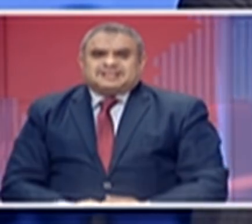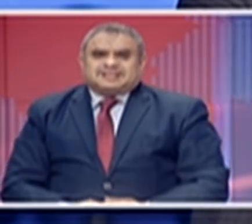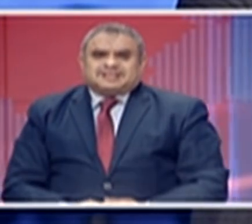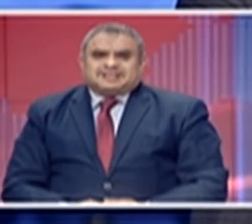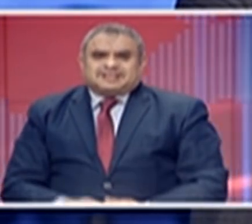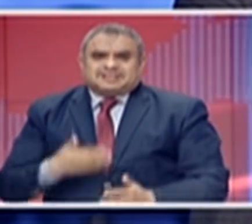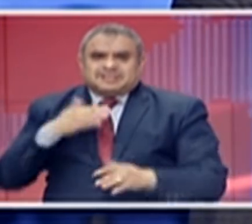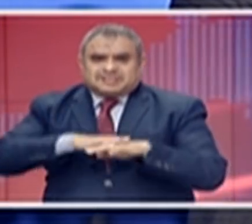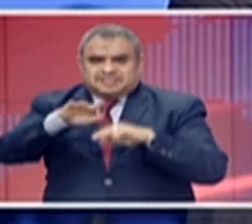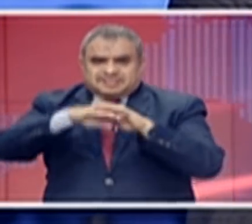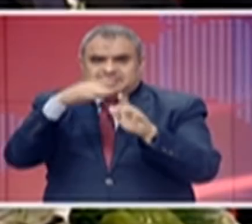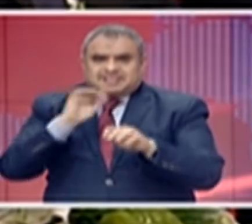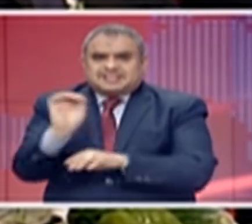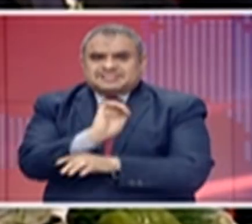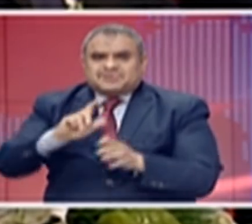وانا سواق التاكسي.